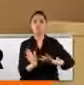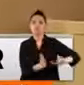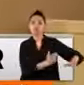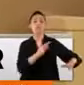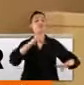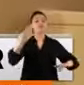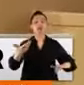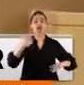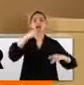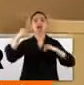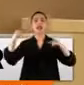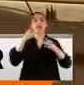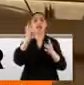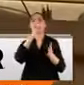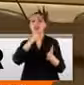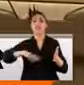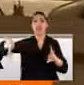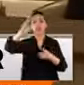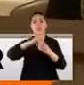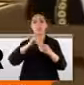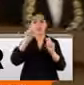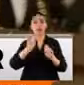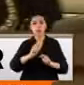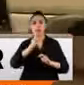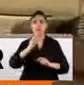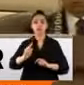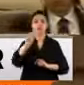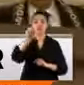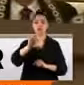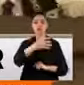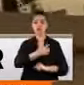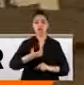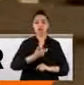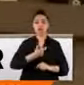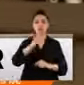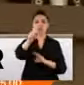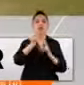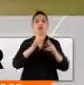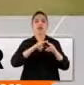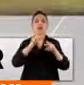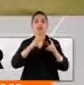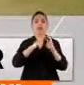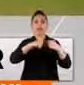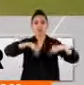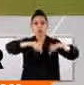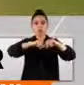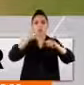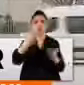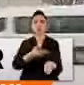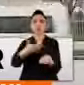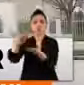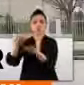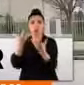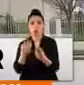belgeler dava sürecinde tamamlansın dedi. O dosya şimdi Anayasa Mahkemesi Genel Kurulu'nun önüne gelecek. PKK bir terör örgütü